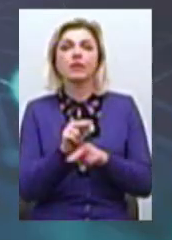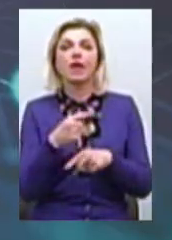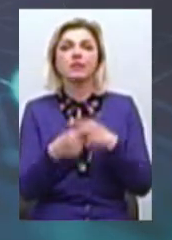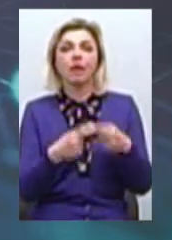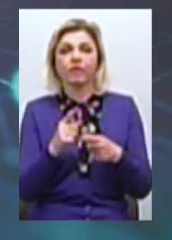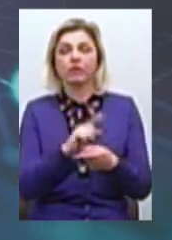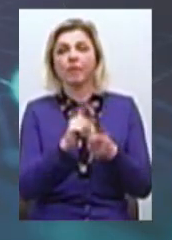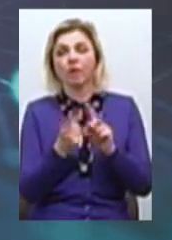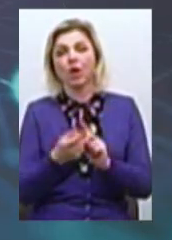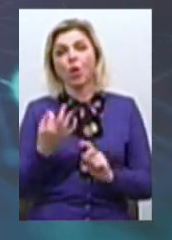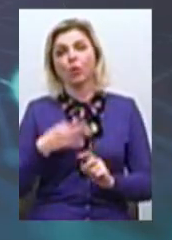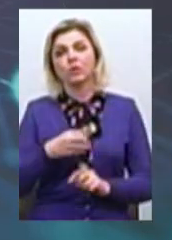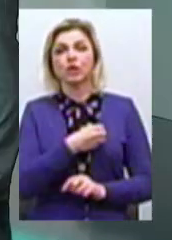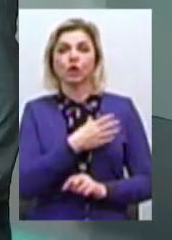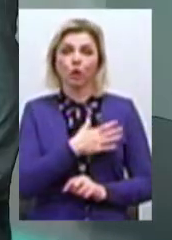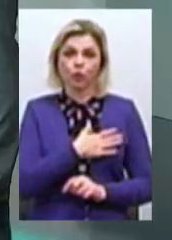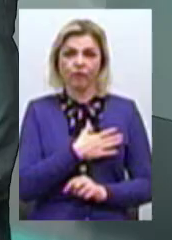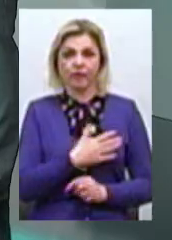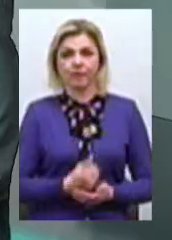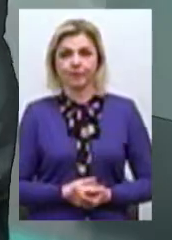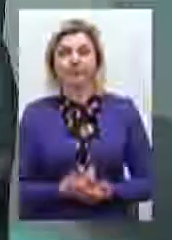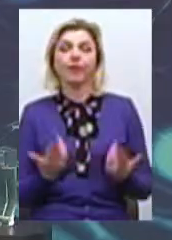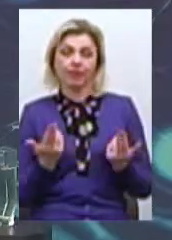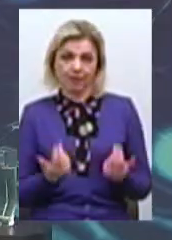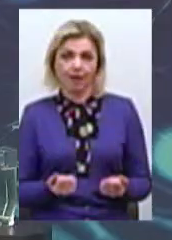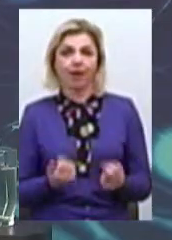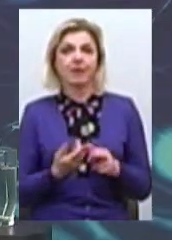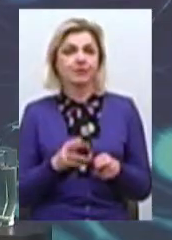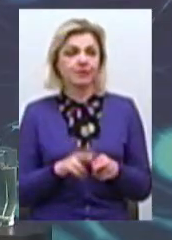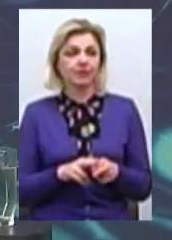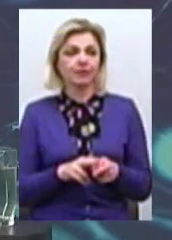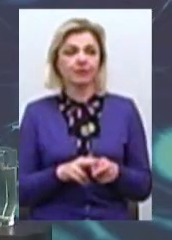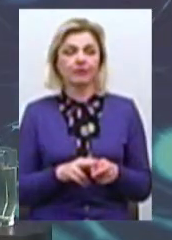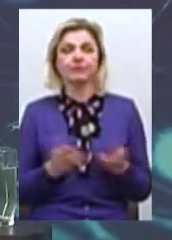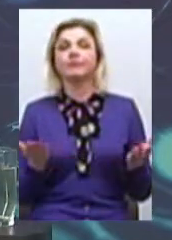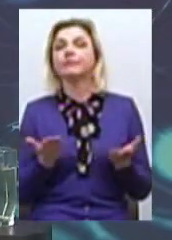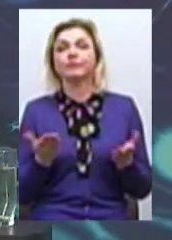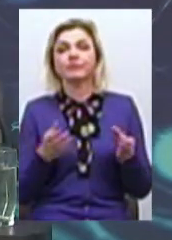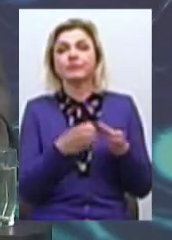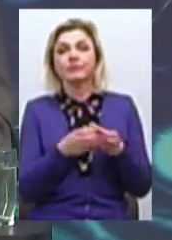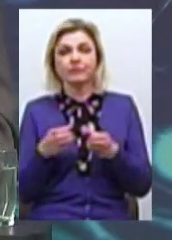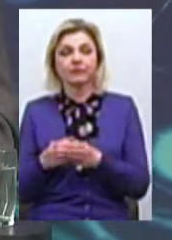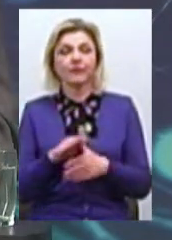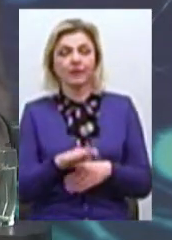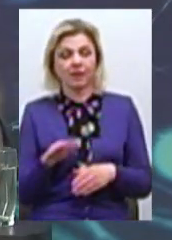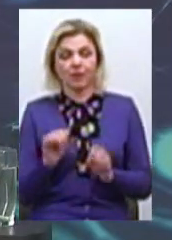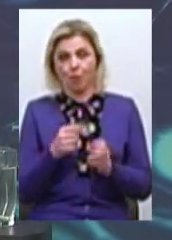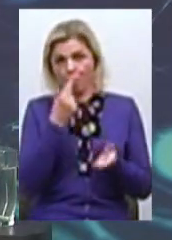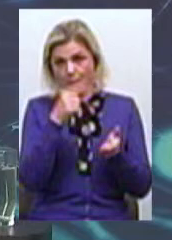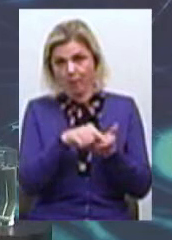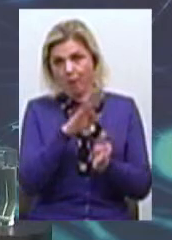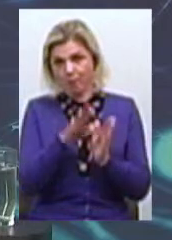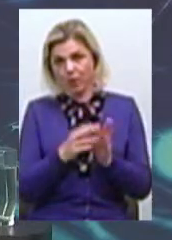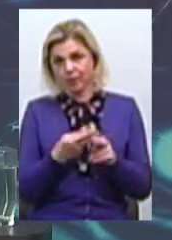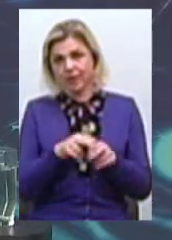в усиновлення або удочеріння? Так. І це дуже які категорії дітей зможуть підпасти під це? Ті,